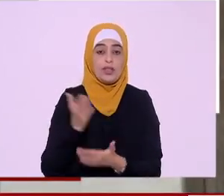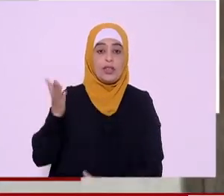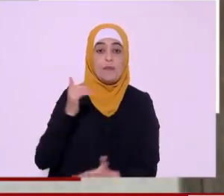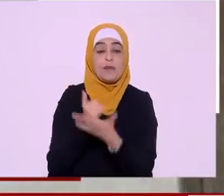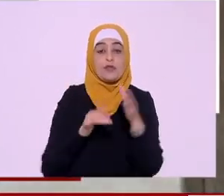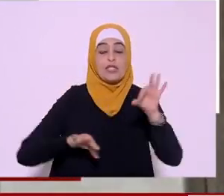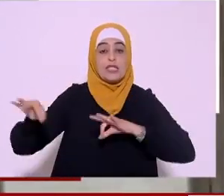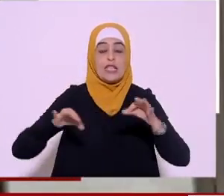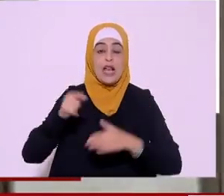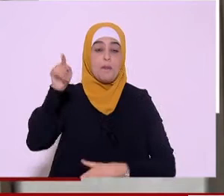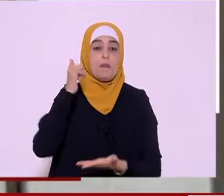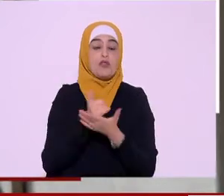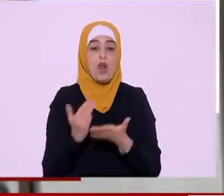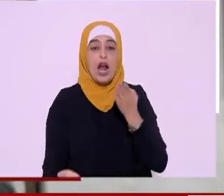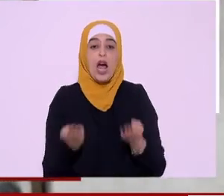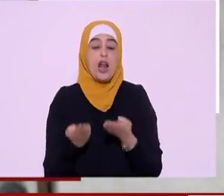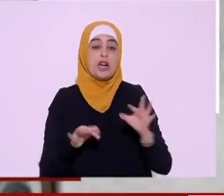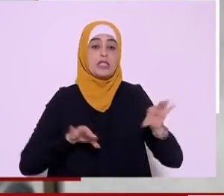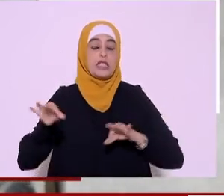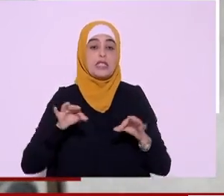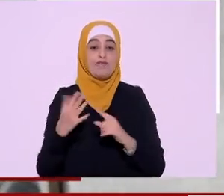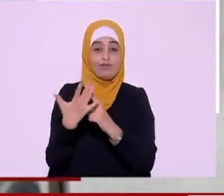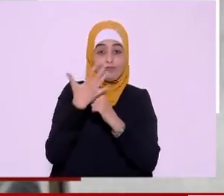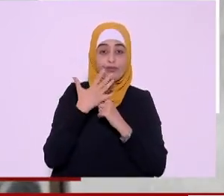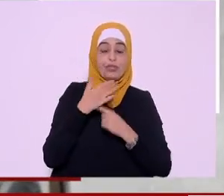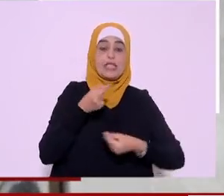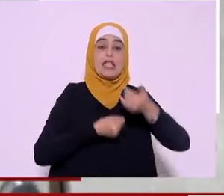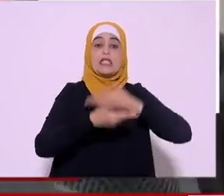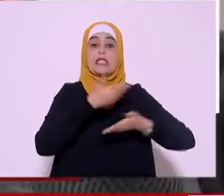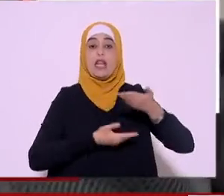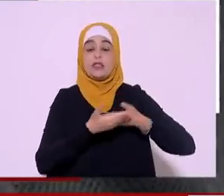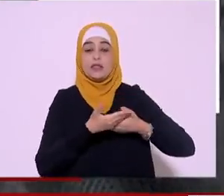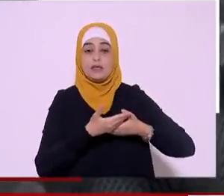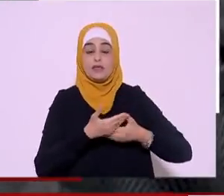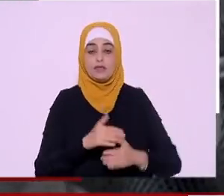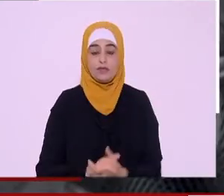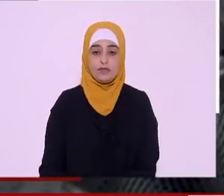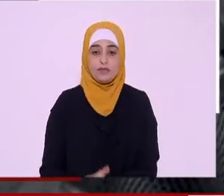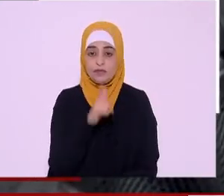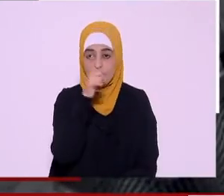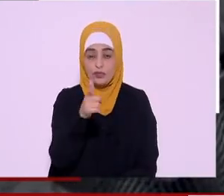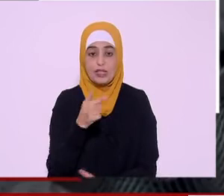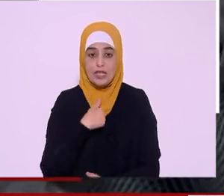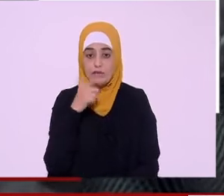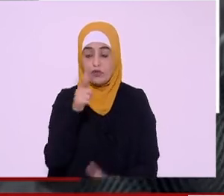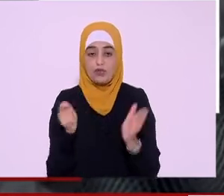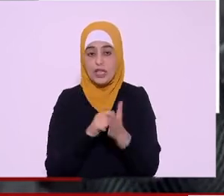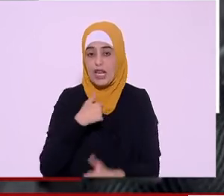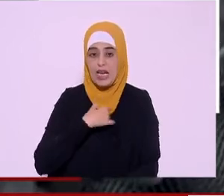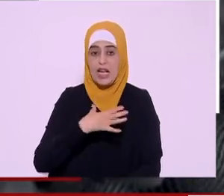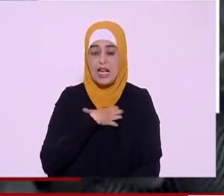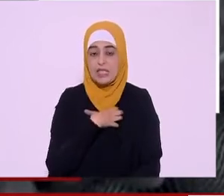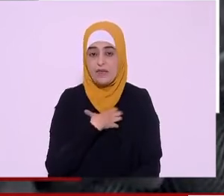القوى بالقرار السياسي الذي ينعكس على الوضع الاقتصادي. للأسف أقولها وبكل أسف، يعني كما